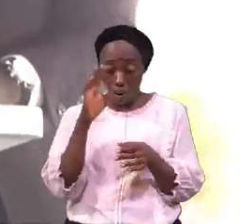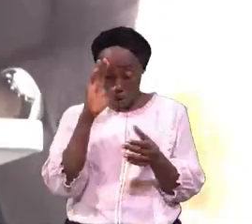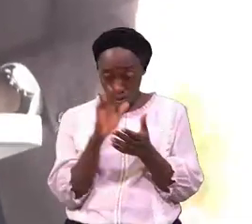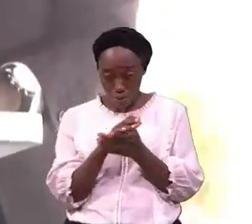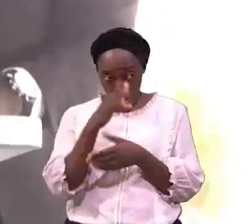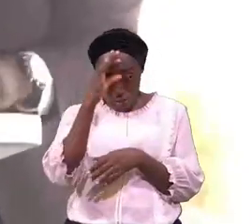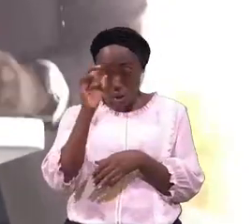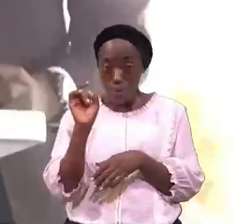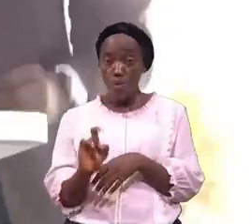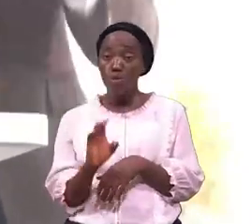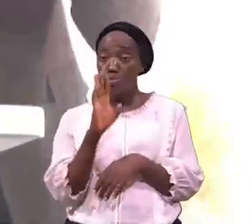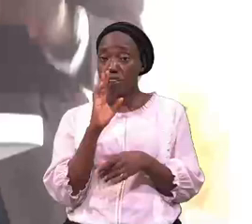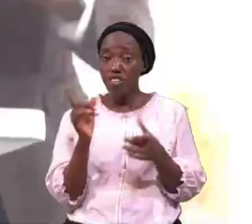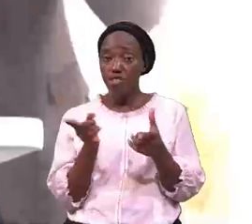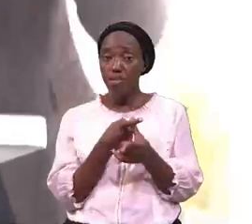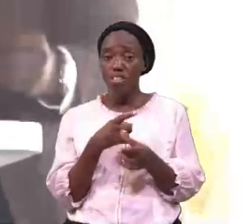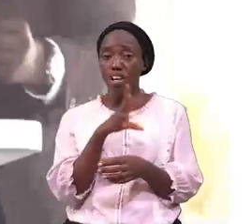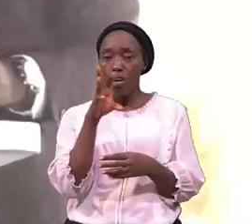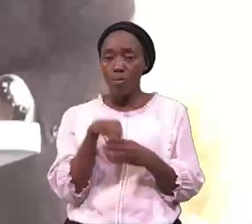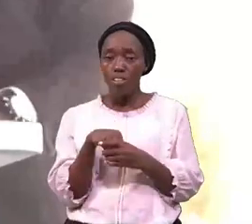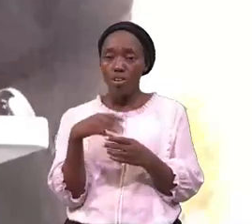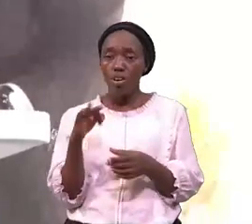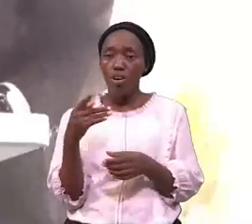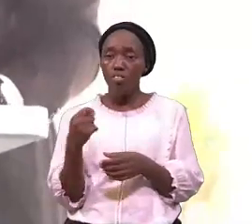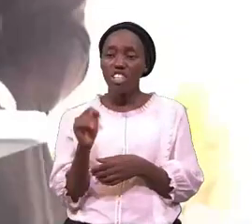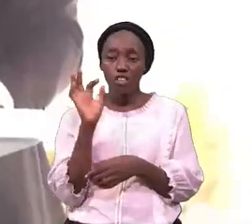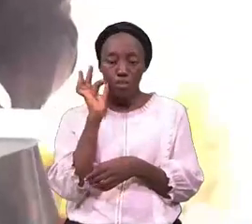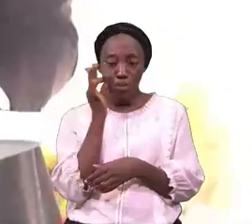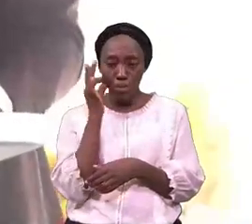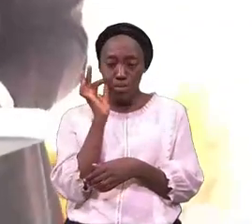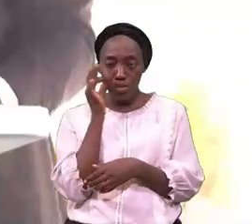Le laboureur doit être le premier à bénéficier des fruits.